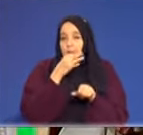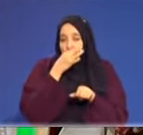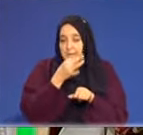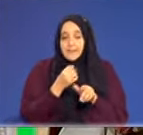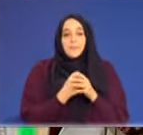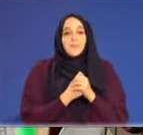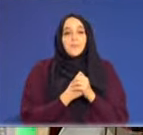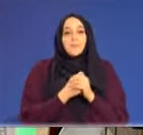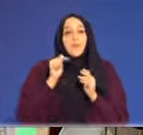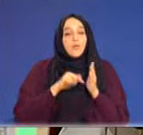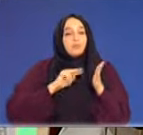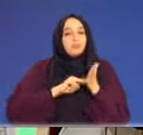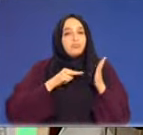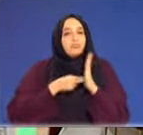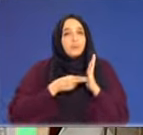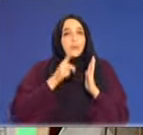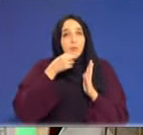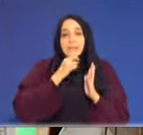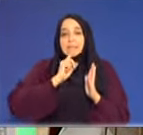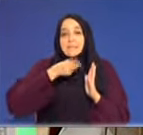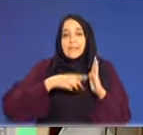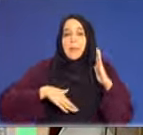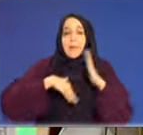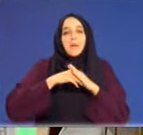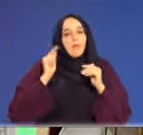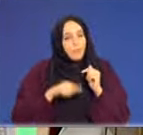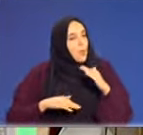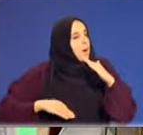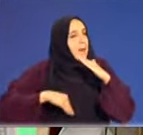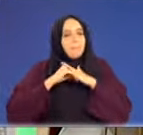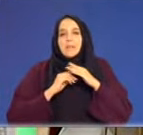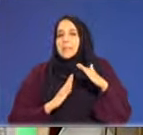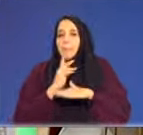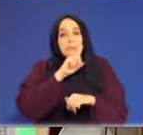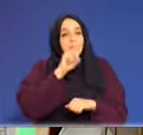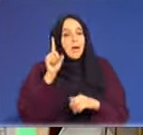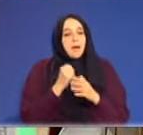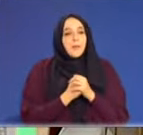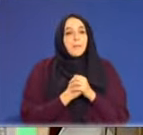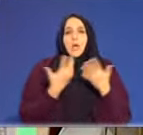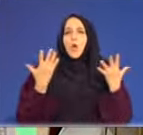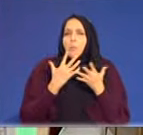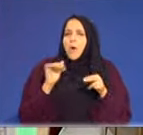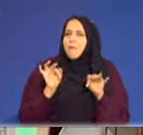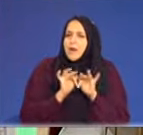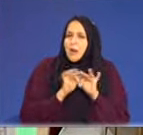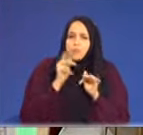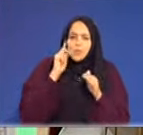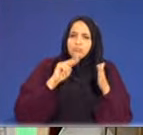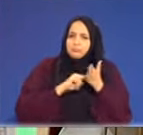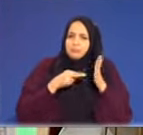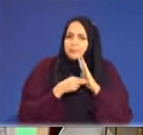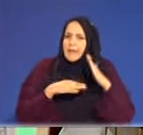قليل، التزام حدود الشرع. إذن كيف يلتزم بها الخصوم ورجال الصلح